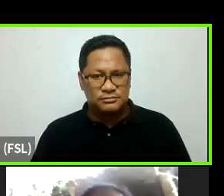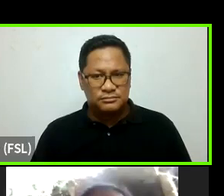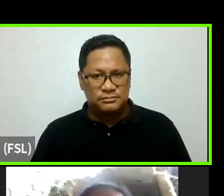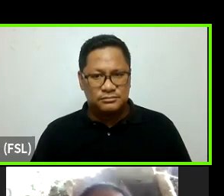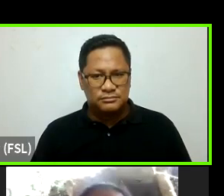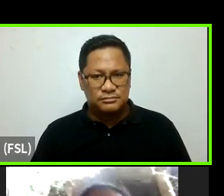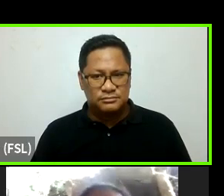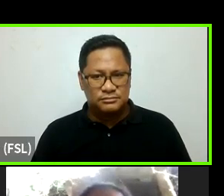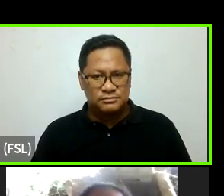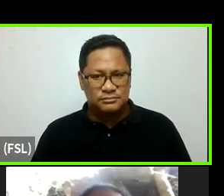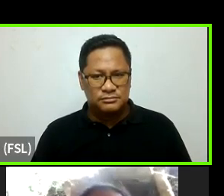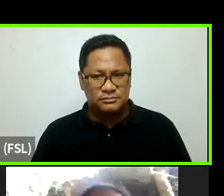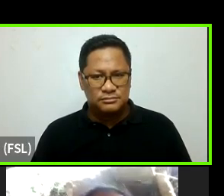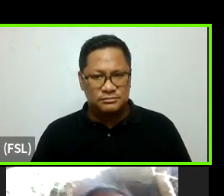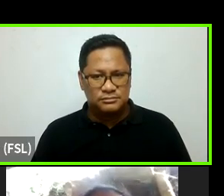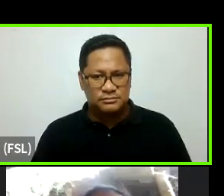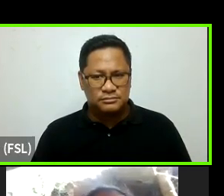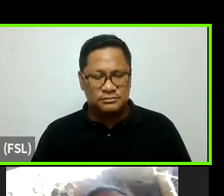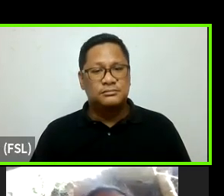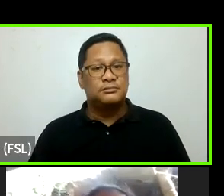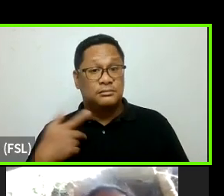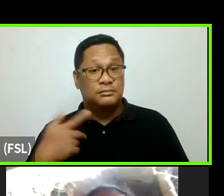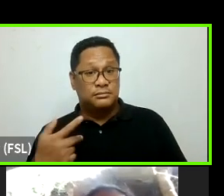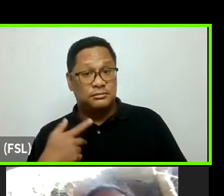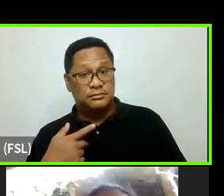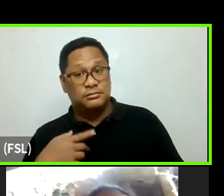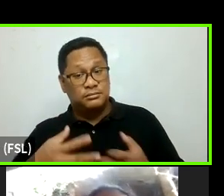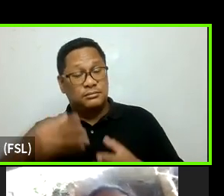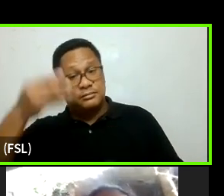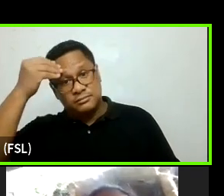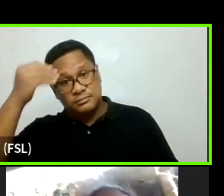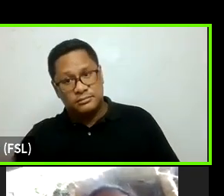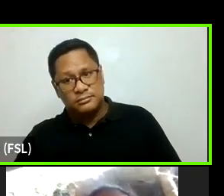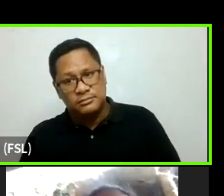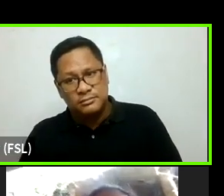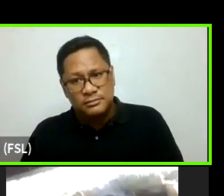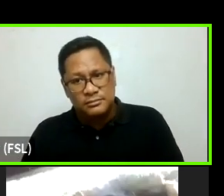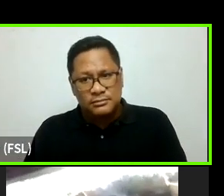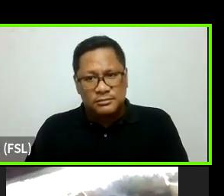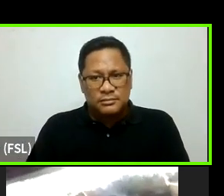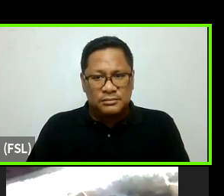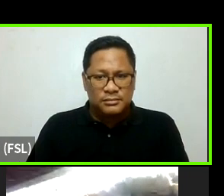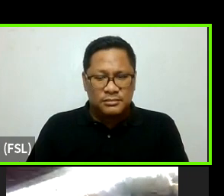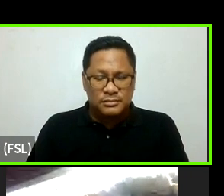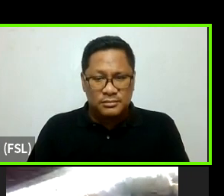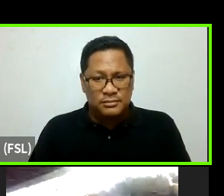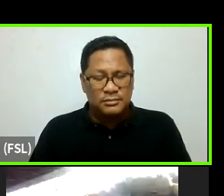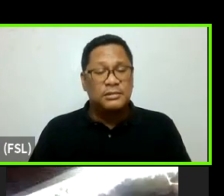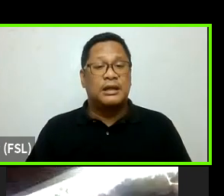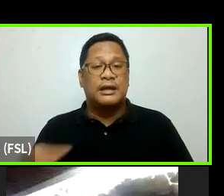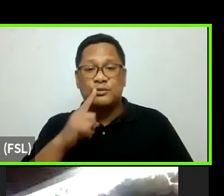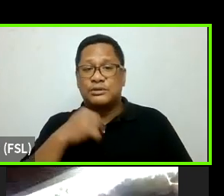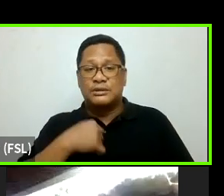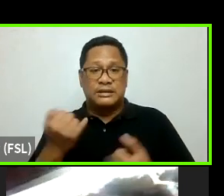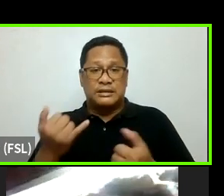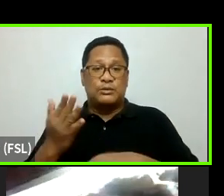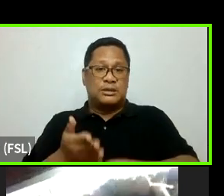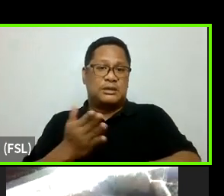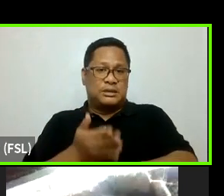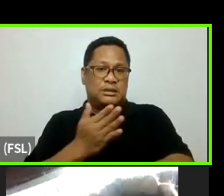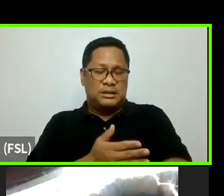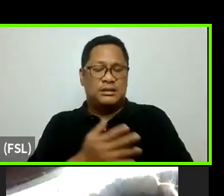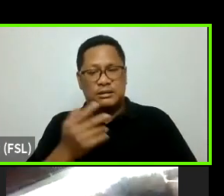Yun. Na may natutunan na po ako. So, nagunti-unti na rin ako kung